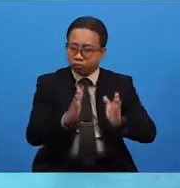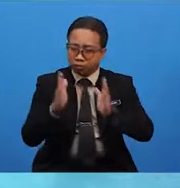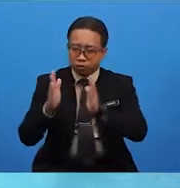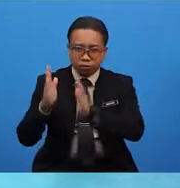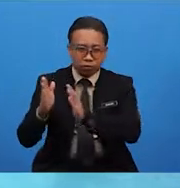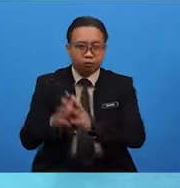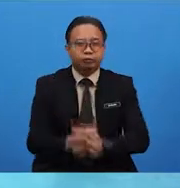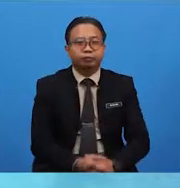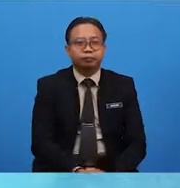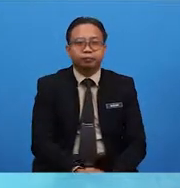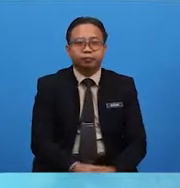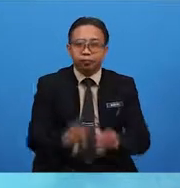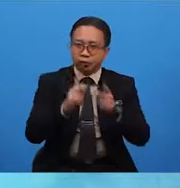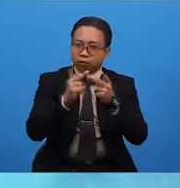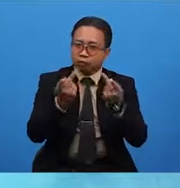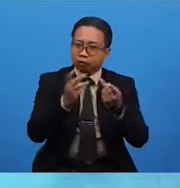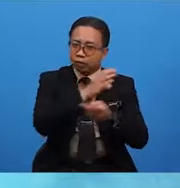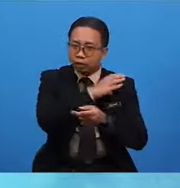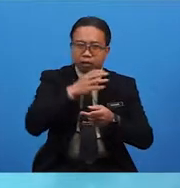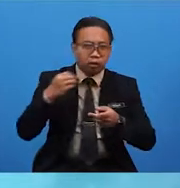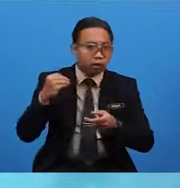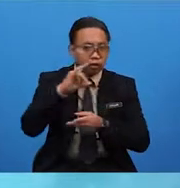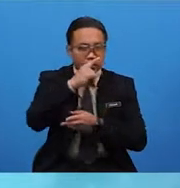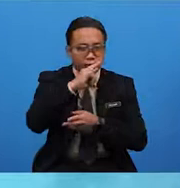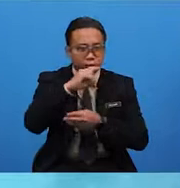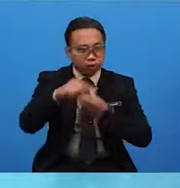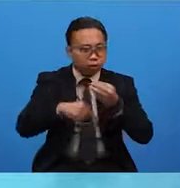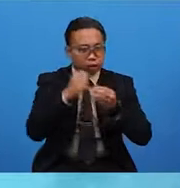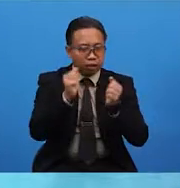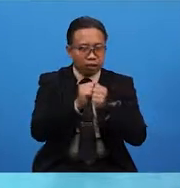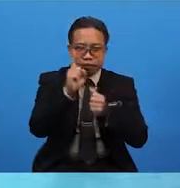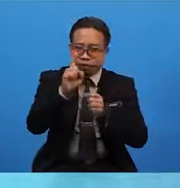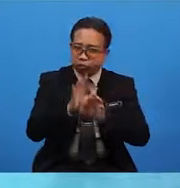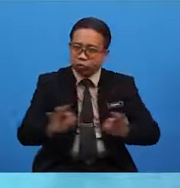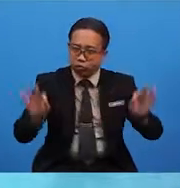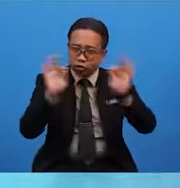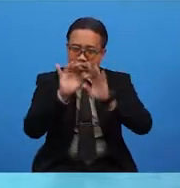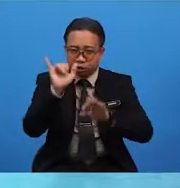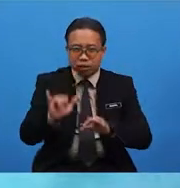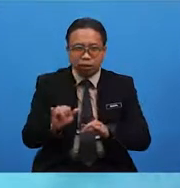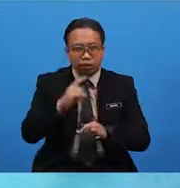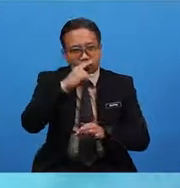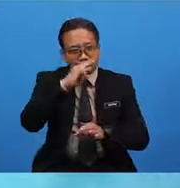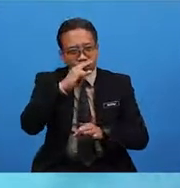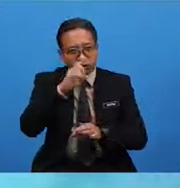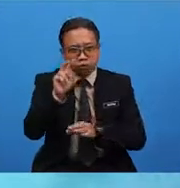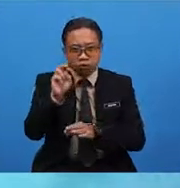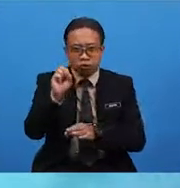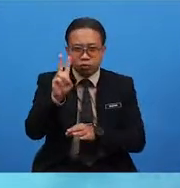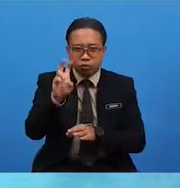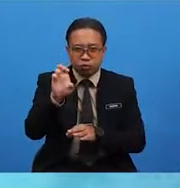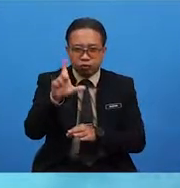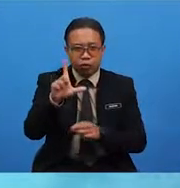art komik dan animasi dikaitkan dengan sesuatu cerita yang lucu novel grafik